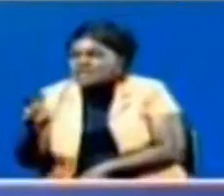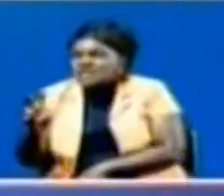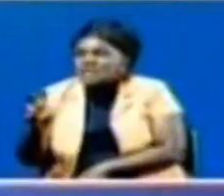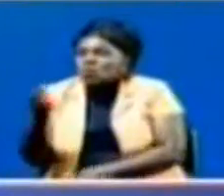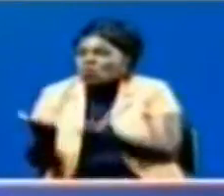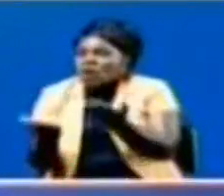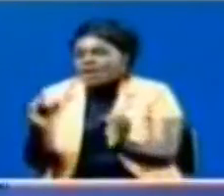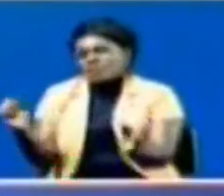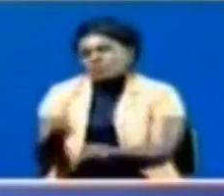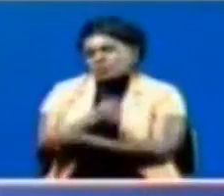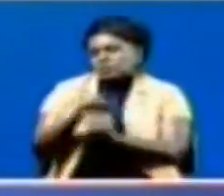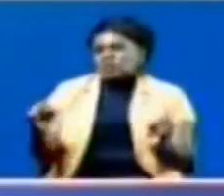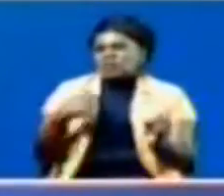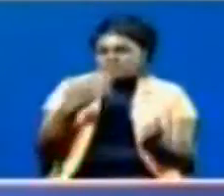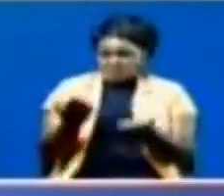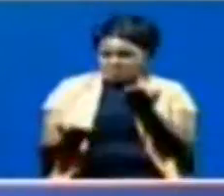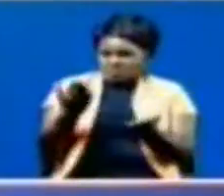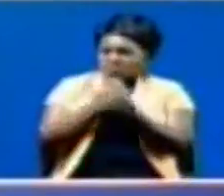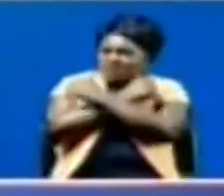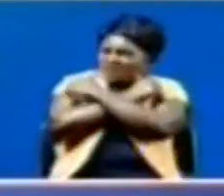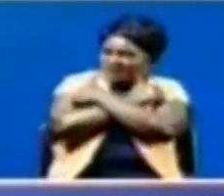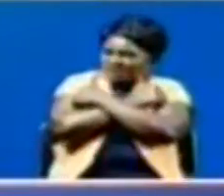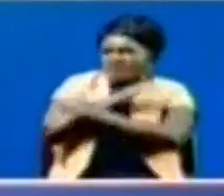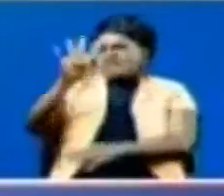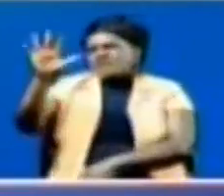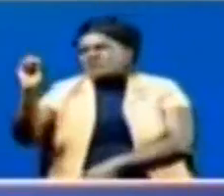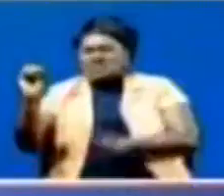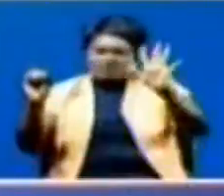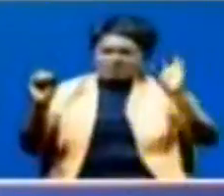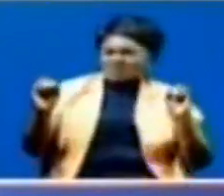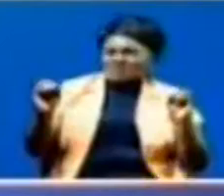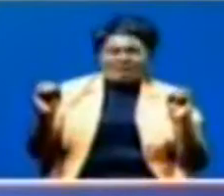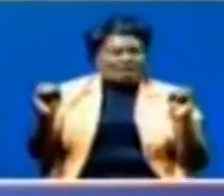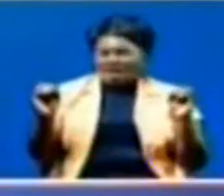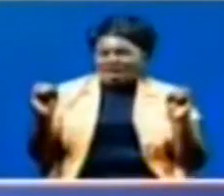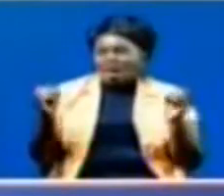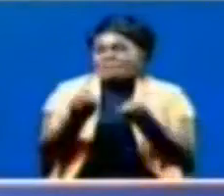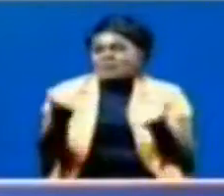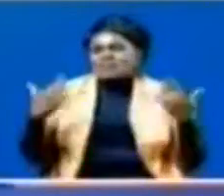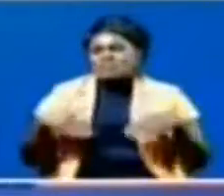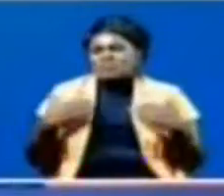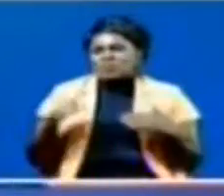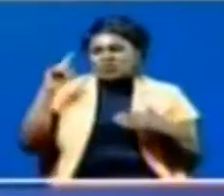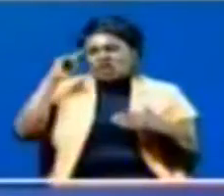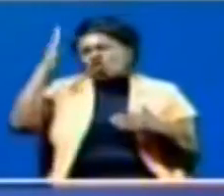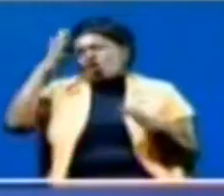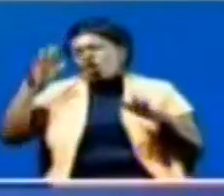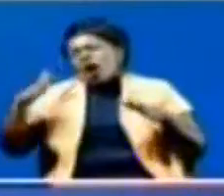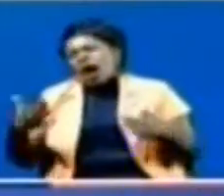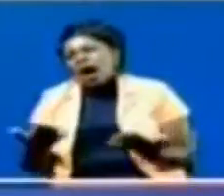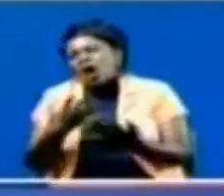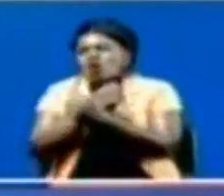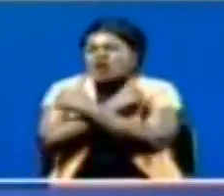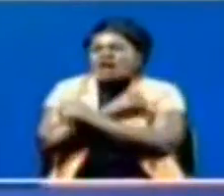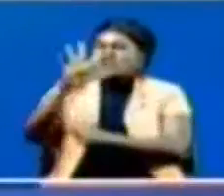kukipima kwamba nitapima mapenzi yakiwa 50-50 na hii ndio kasumba iliyo na watu kwamba nitajuaje mapenzi ni